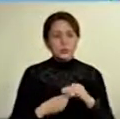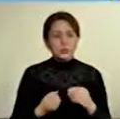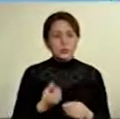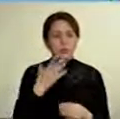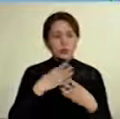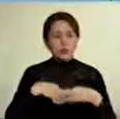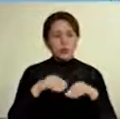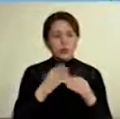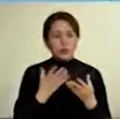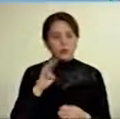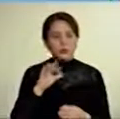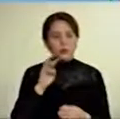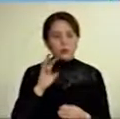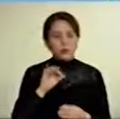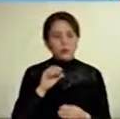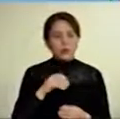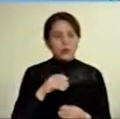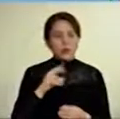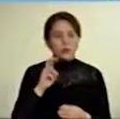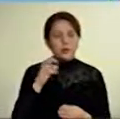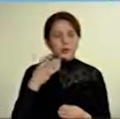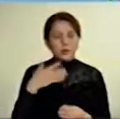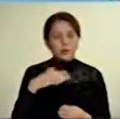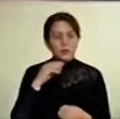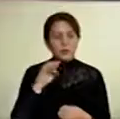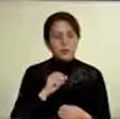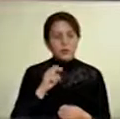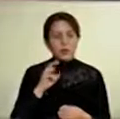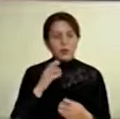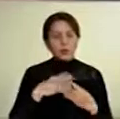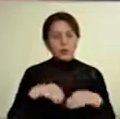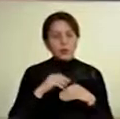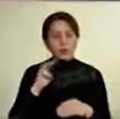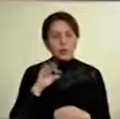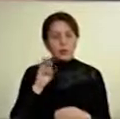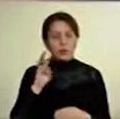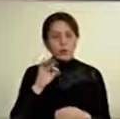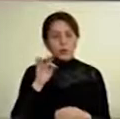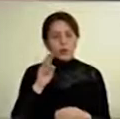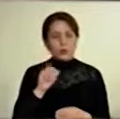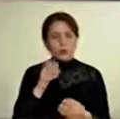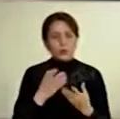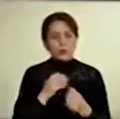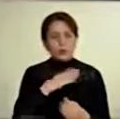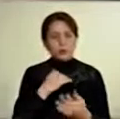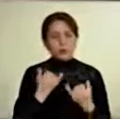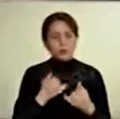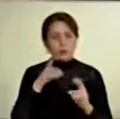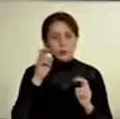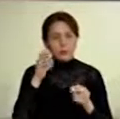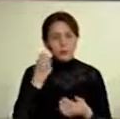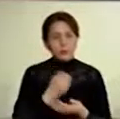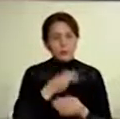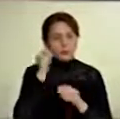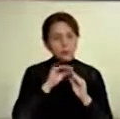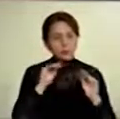olgan? Barakalla. 250 ta oila tomorqa olgan ekan. Aziz o'quvchilar, bugungi mavzu sizga tushunarli